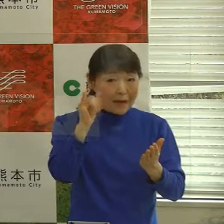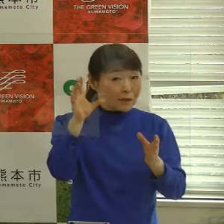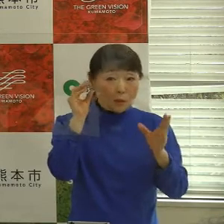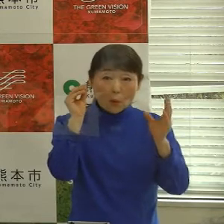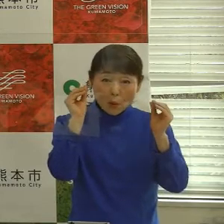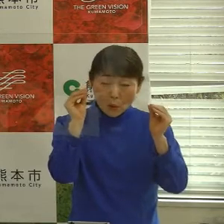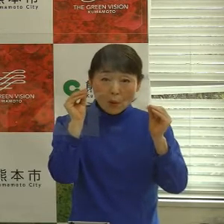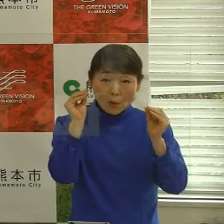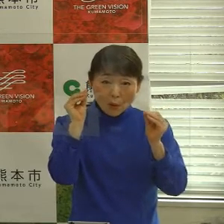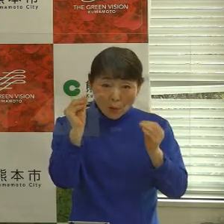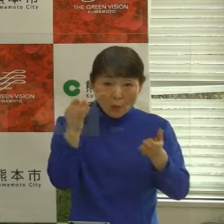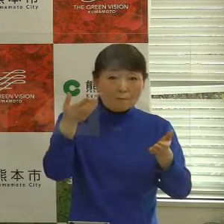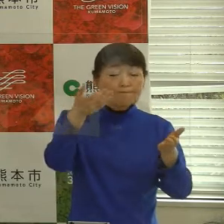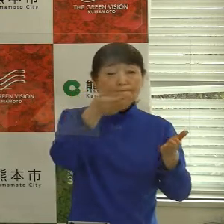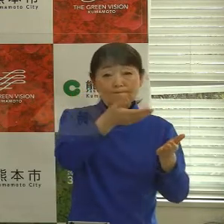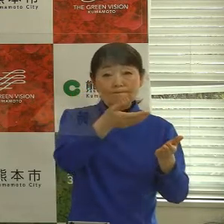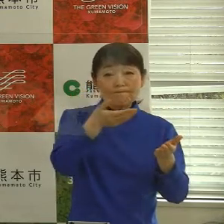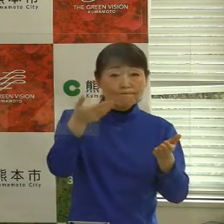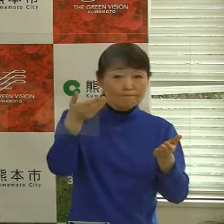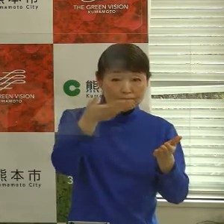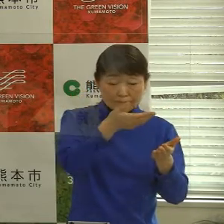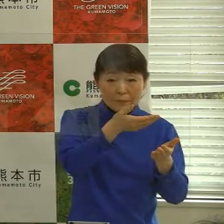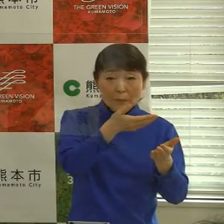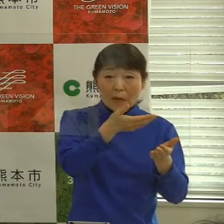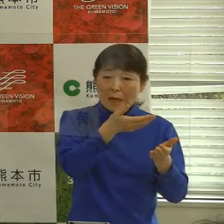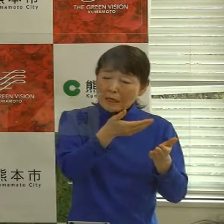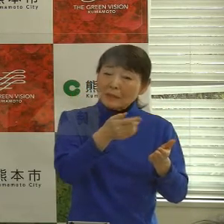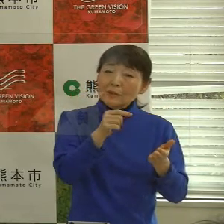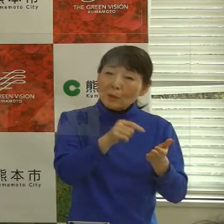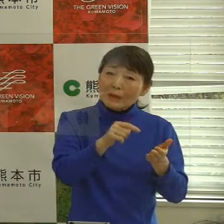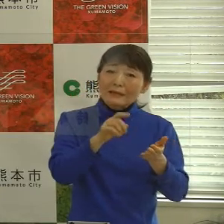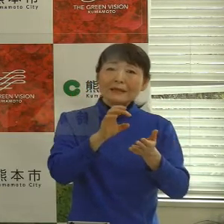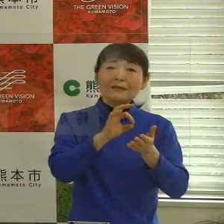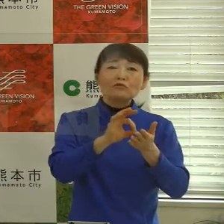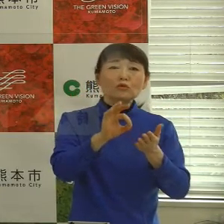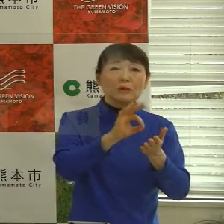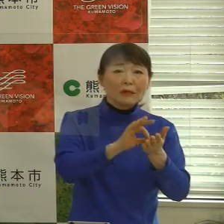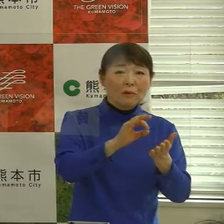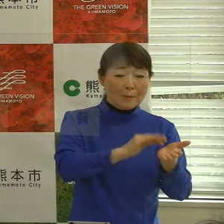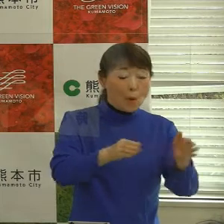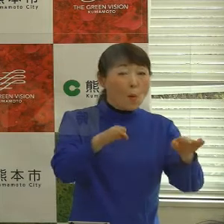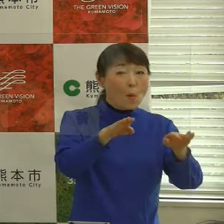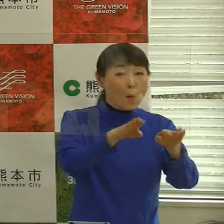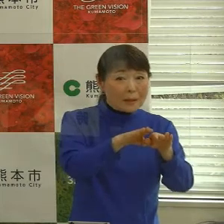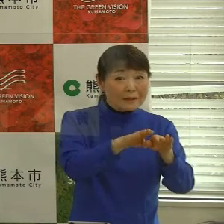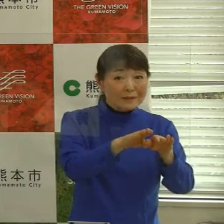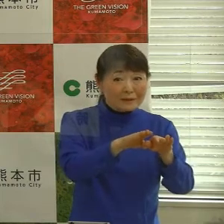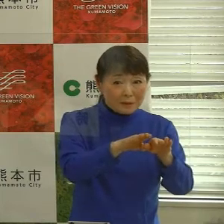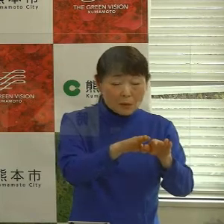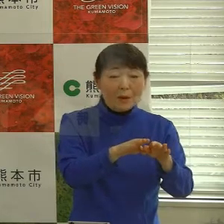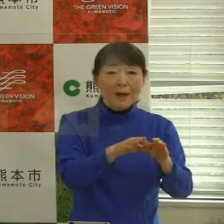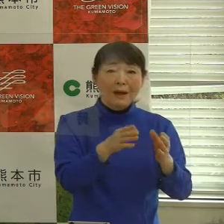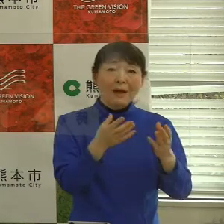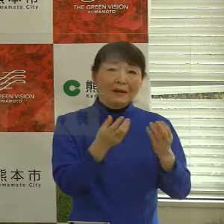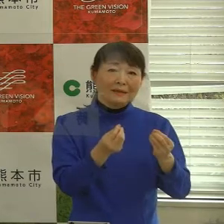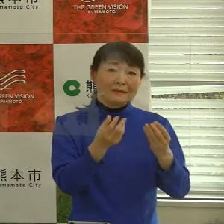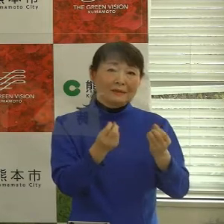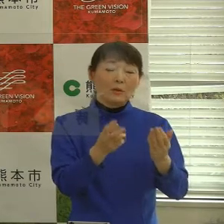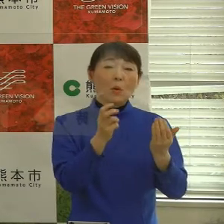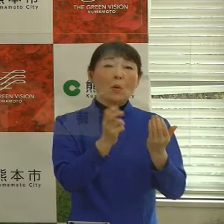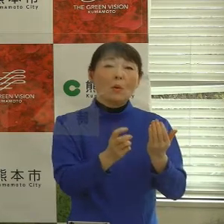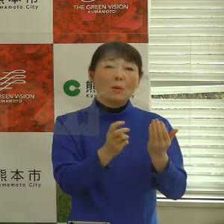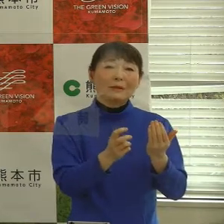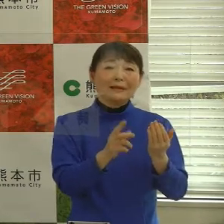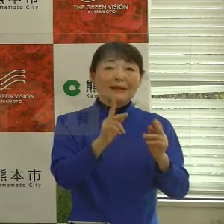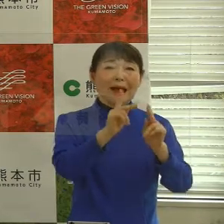情報を預けたということでありますので、その取り扱いについてやはり病院側としっかりこの法的な